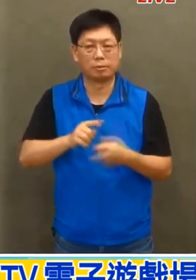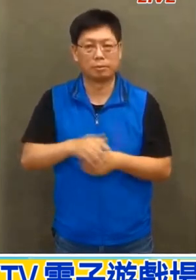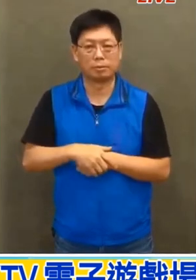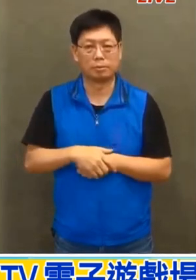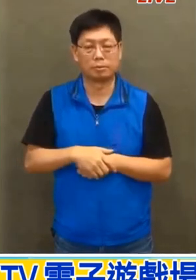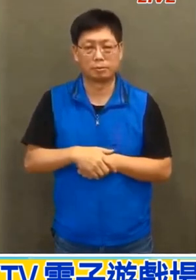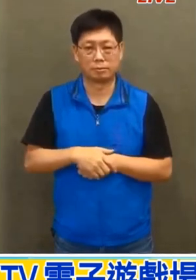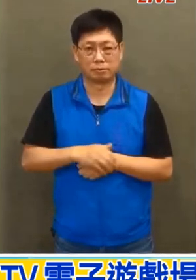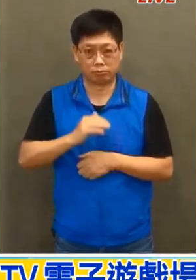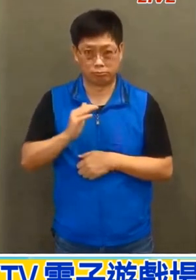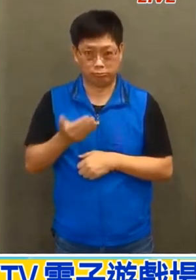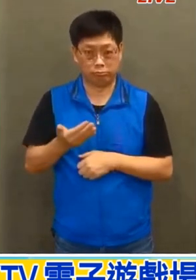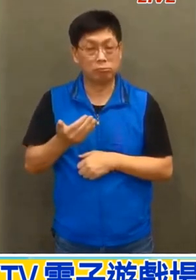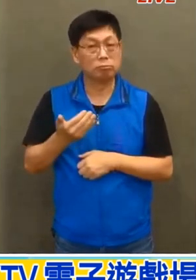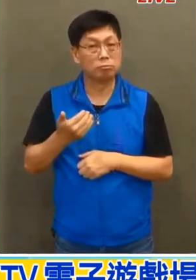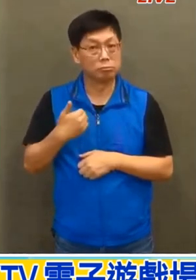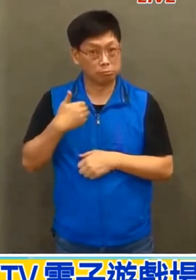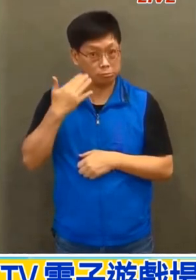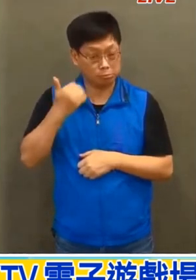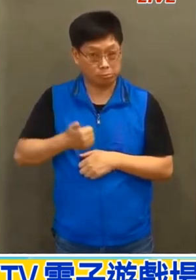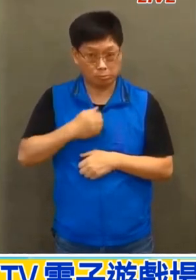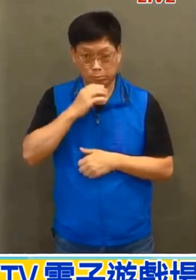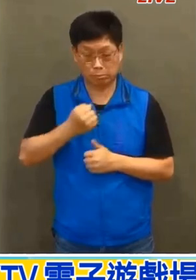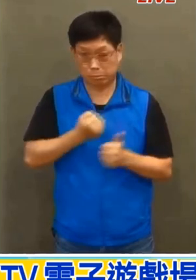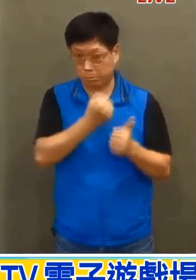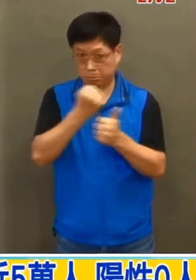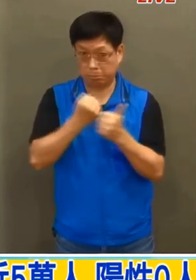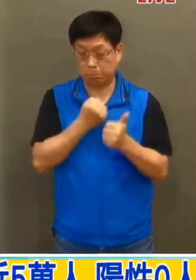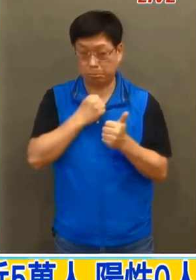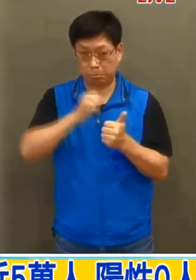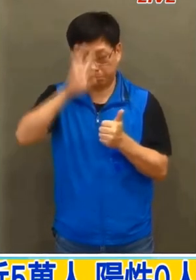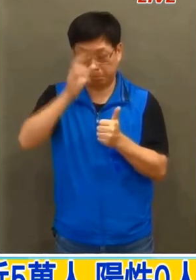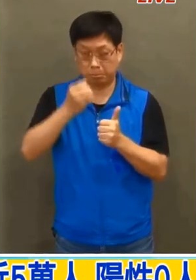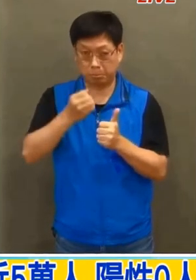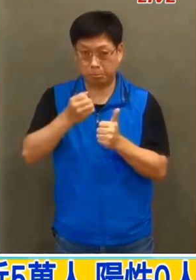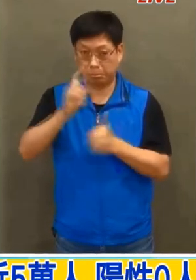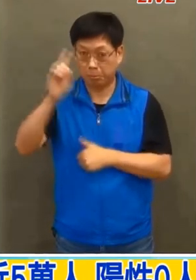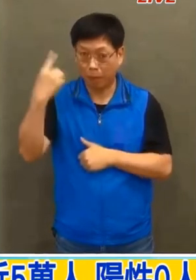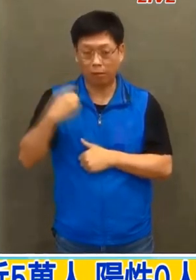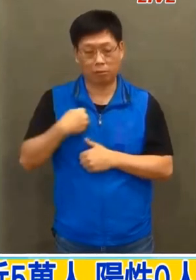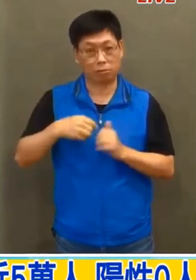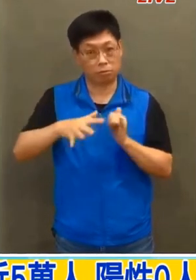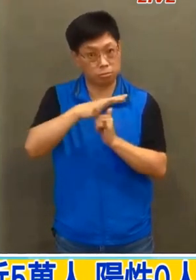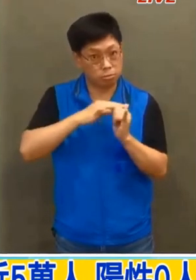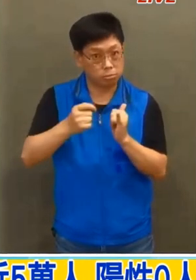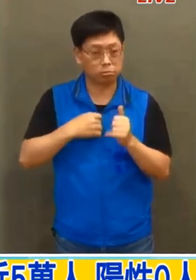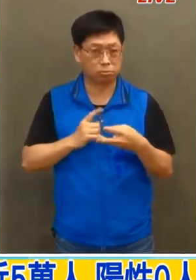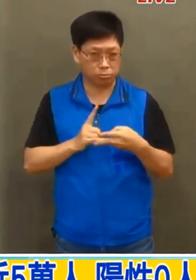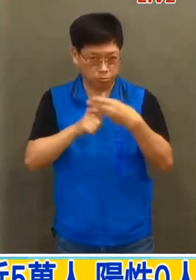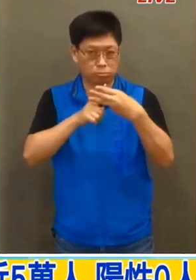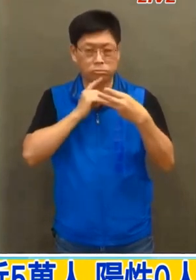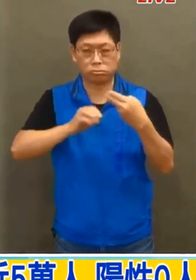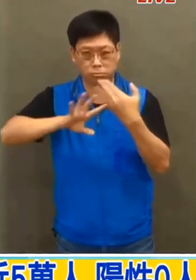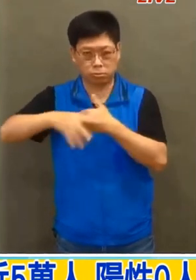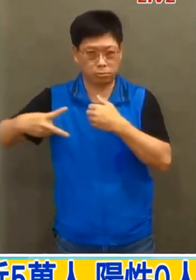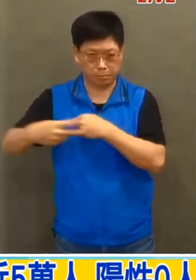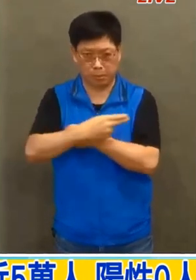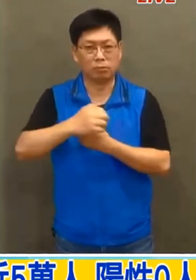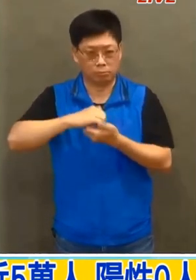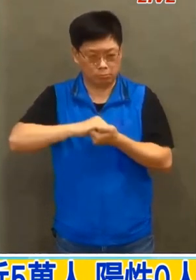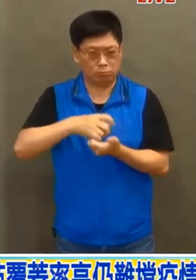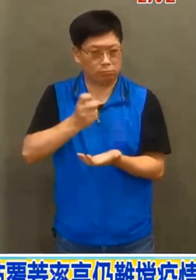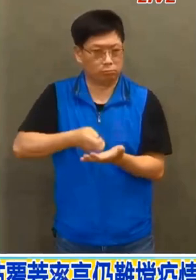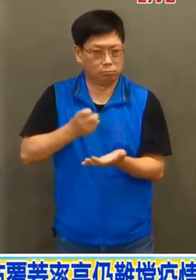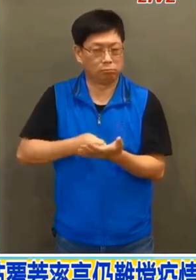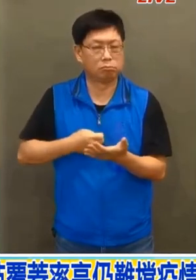但是守住疫情的关键，在全台湾来说，阻绝于境外，一定要做